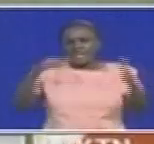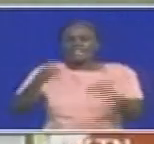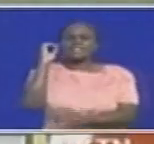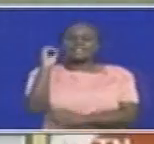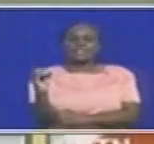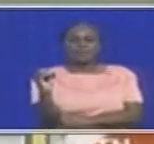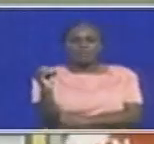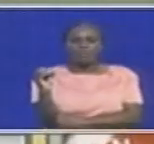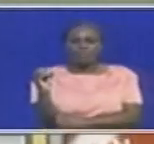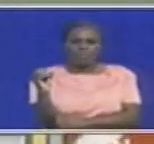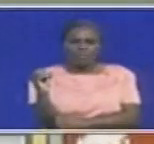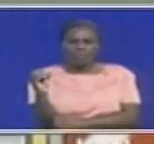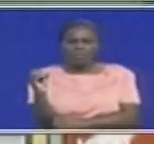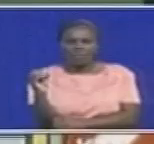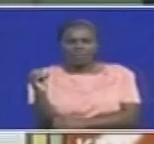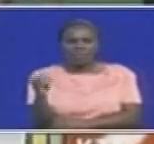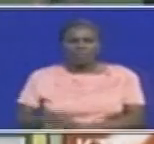kwanza.